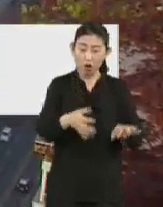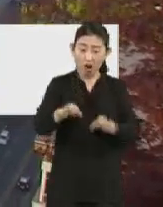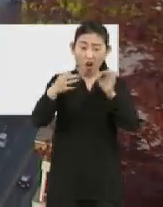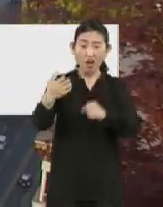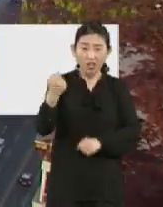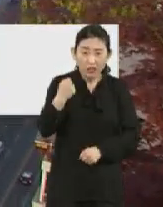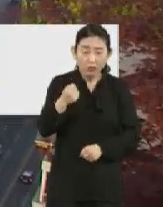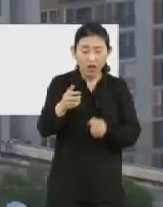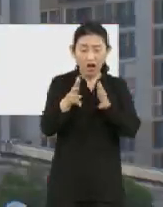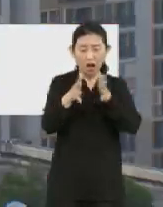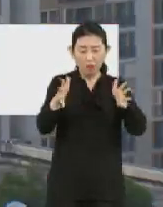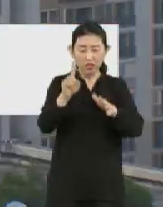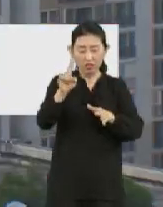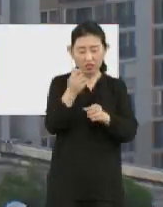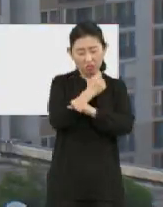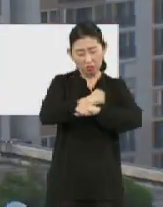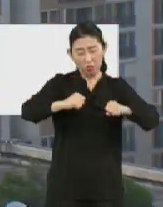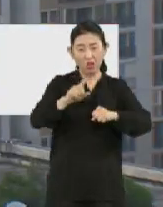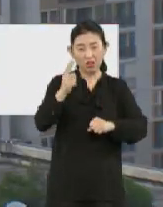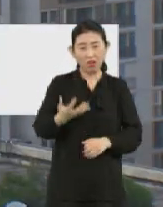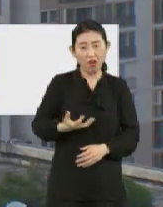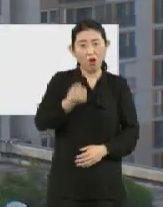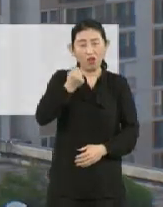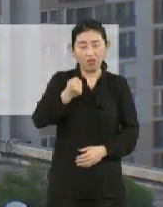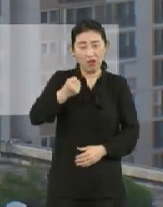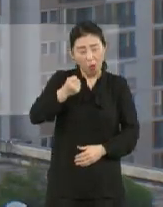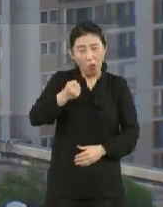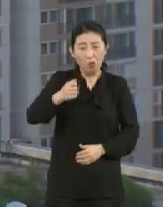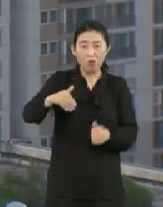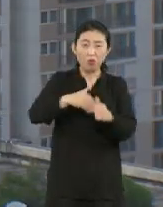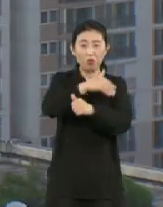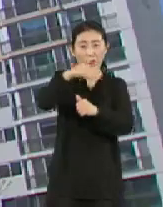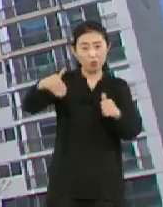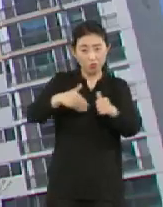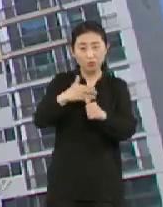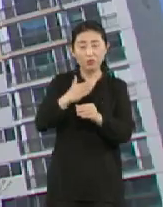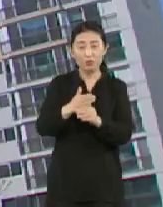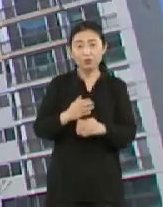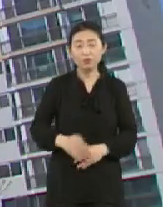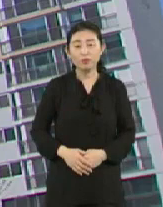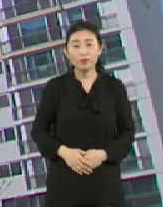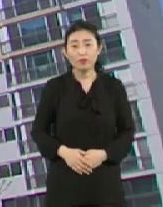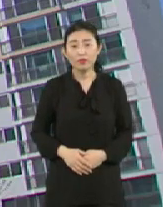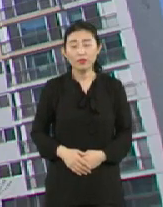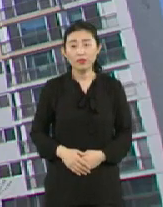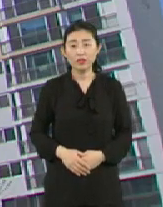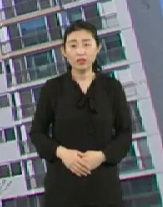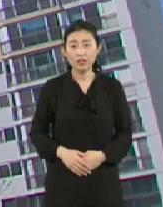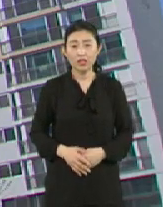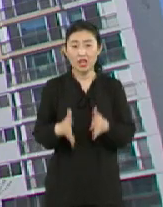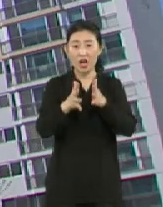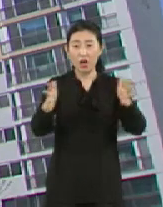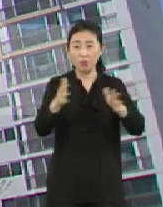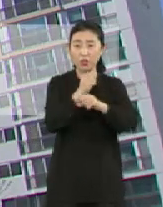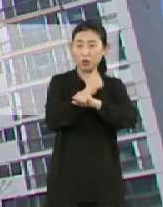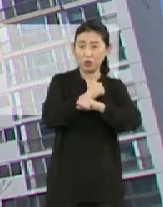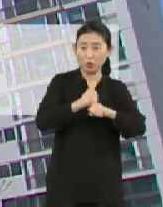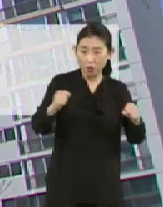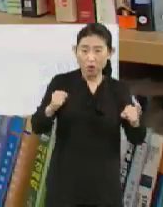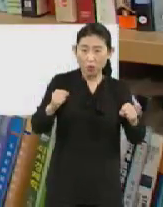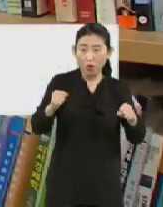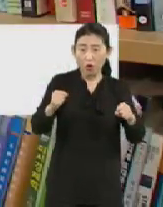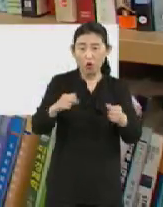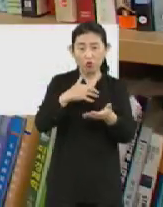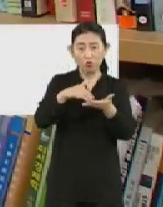큰 똘똘한 한 채 보유 경향이 짙어지고 있는 것으로 해석됩니다. 대형 공급 물량이 축소가 되어 있는